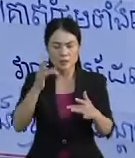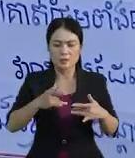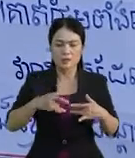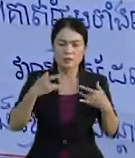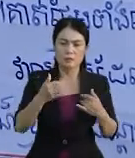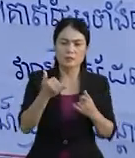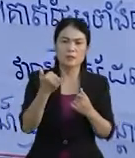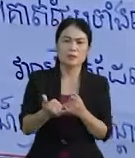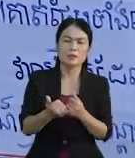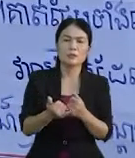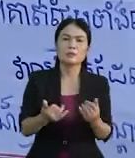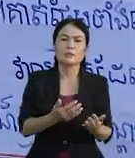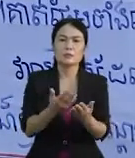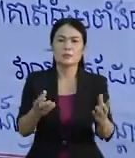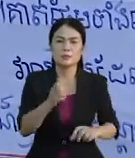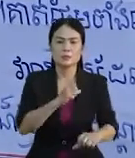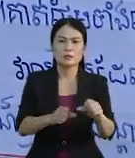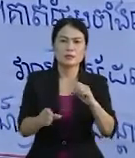6